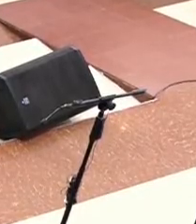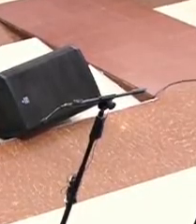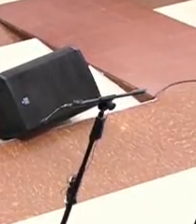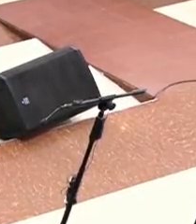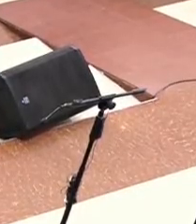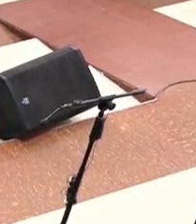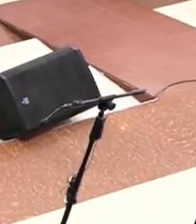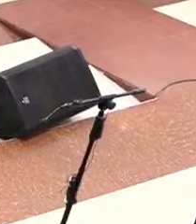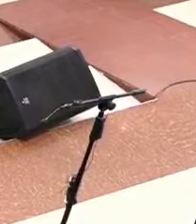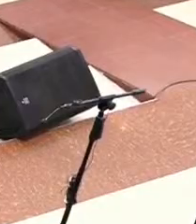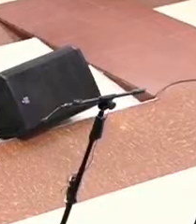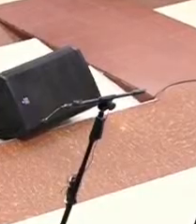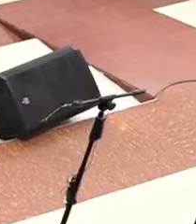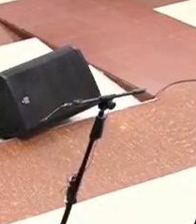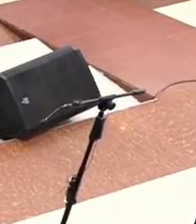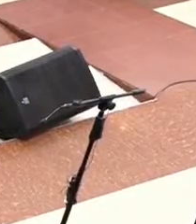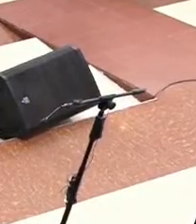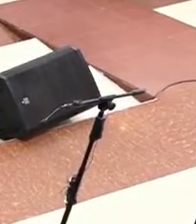nitakuamini yo